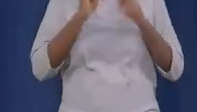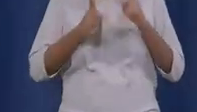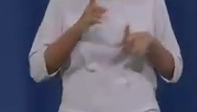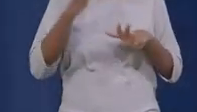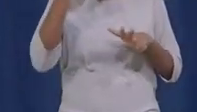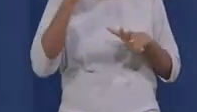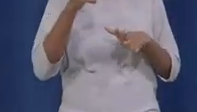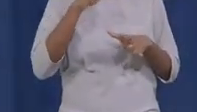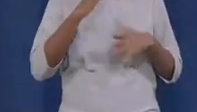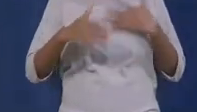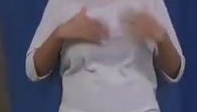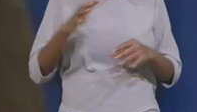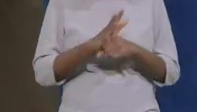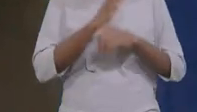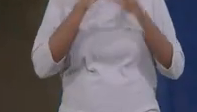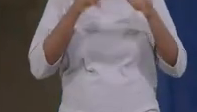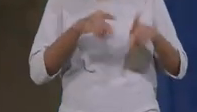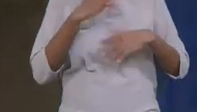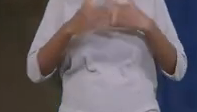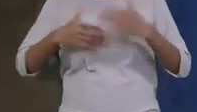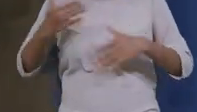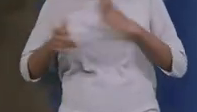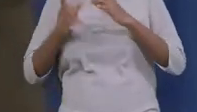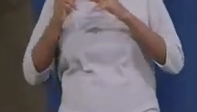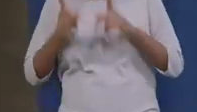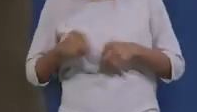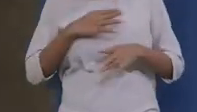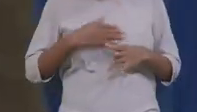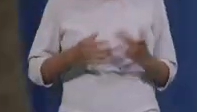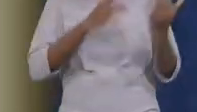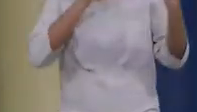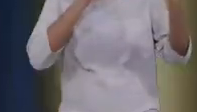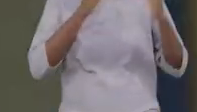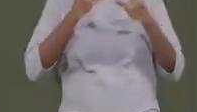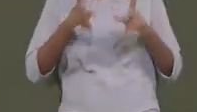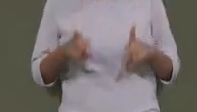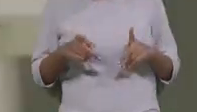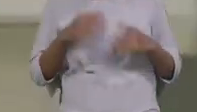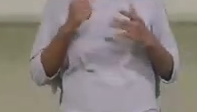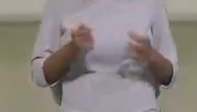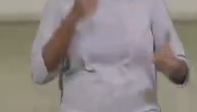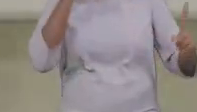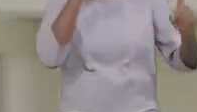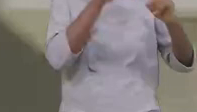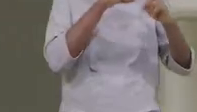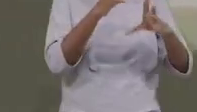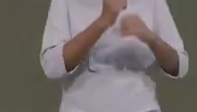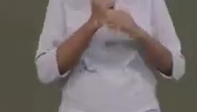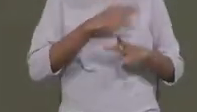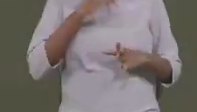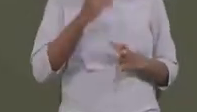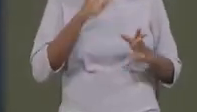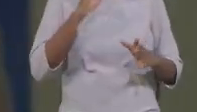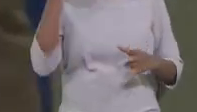personnalité, les gens te connaissent. Tu es une personne joyeuse, une personne heureuse. une personne toujours en